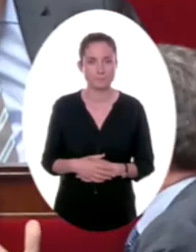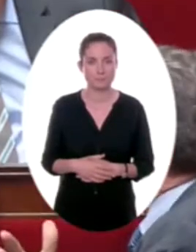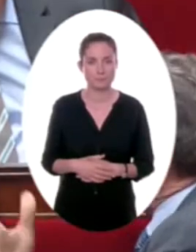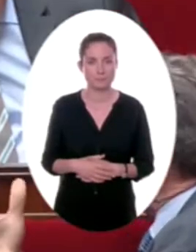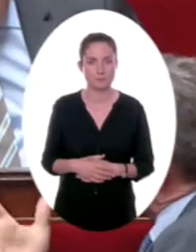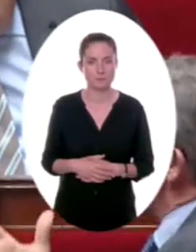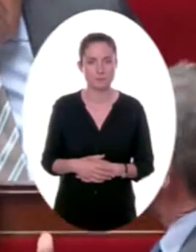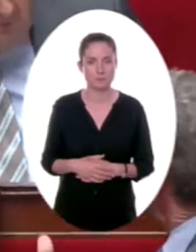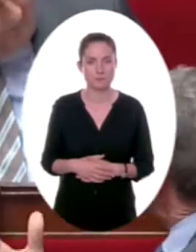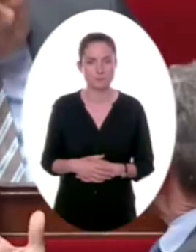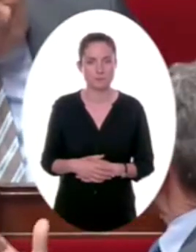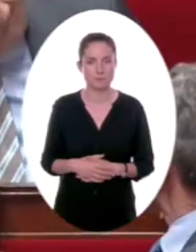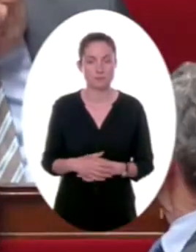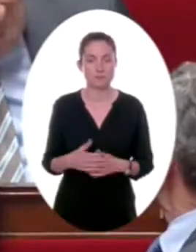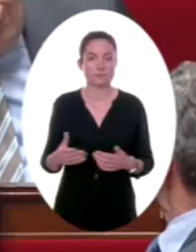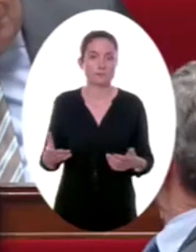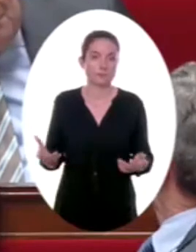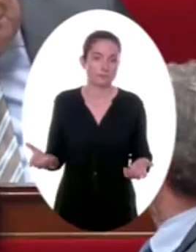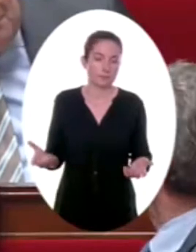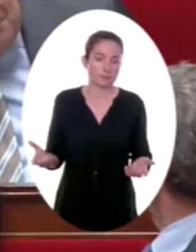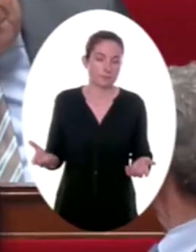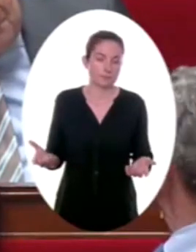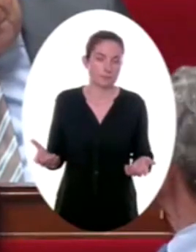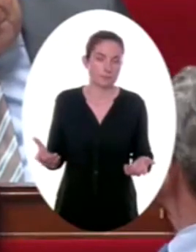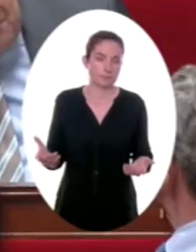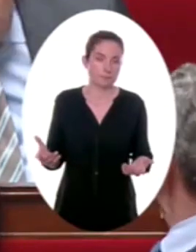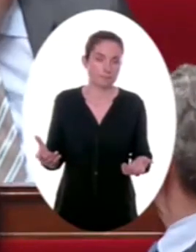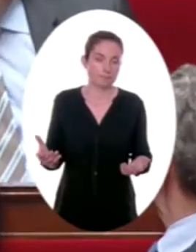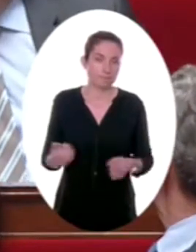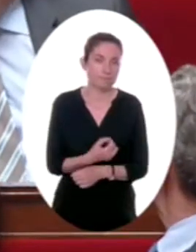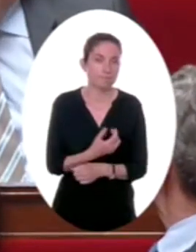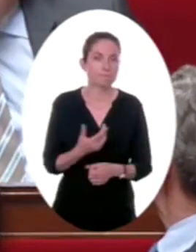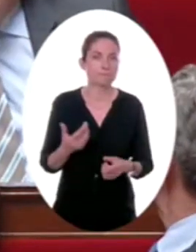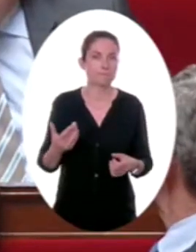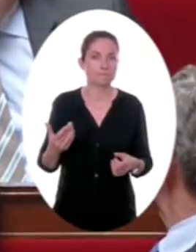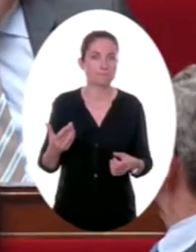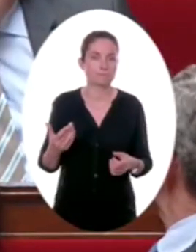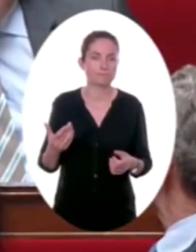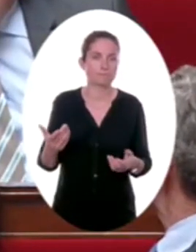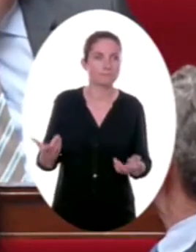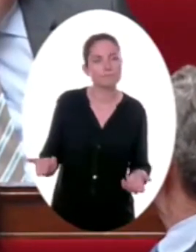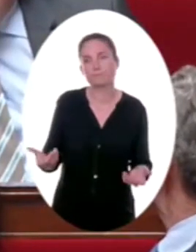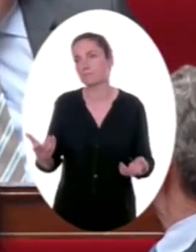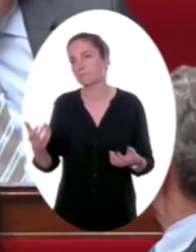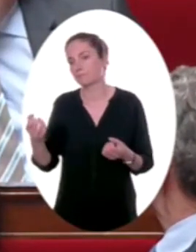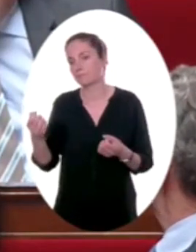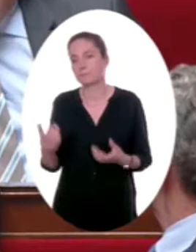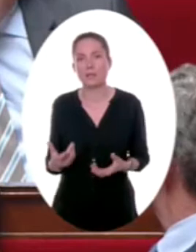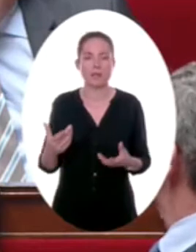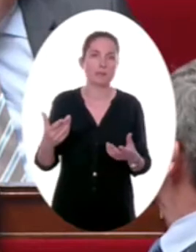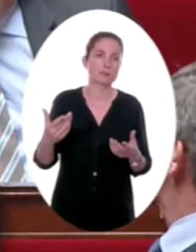Merci, Madame le Président. Est-ce vraiment la raison ? Je regrette que... Vous savez, il arrive parfois qu'on torde le